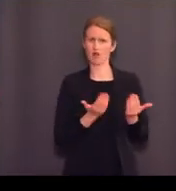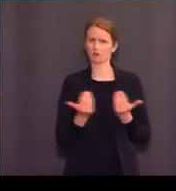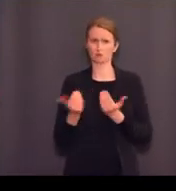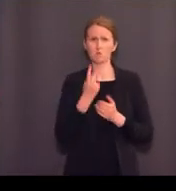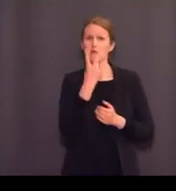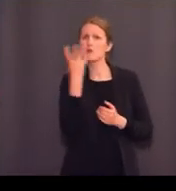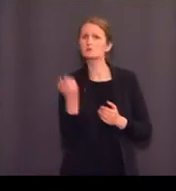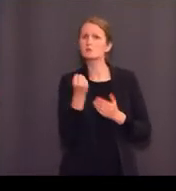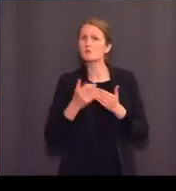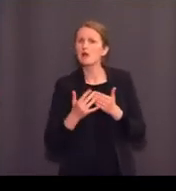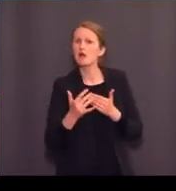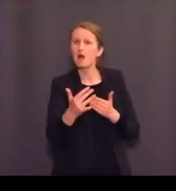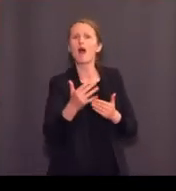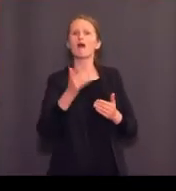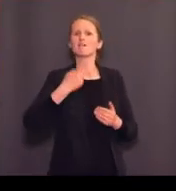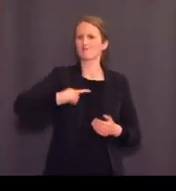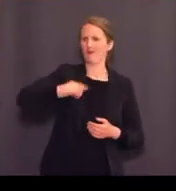un centre de vaccination.